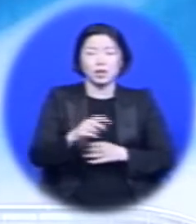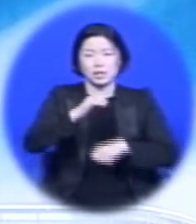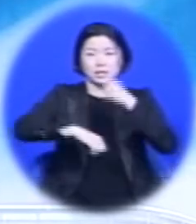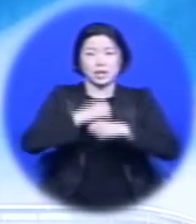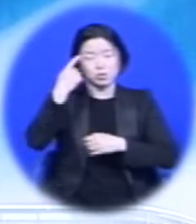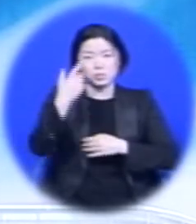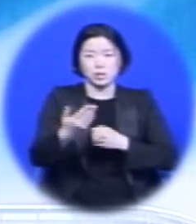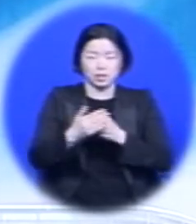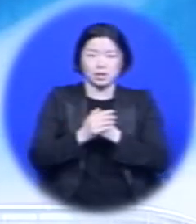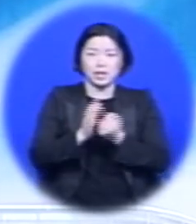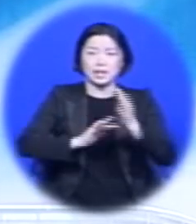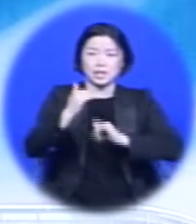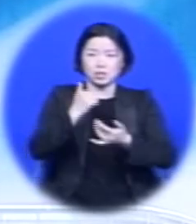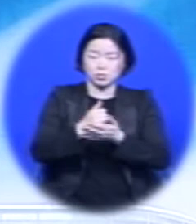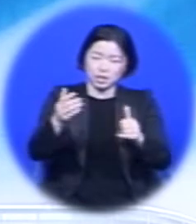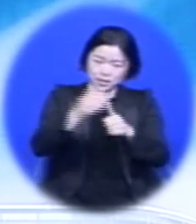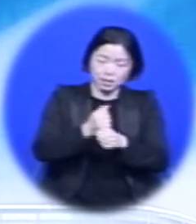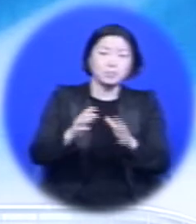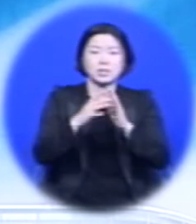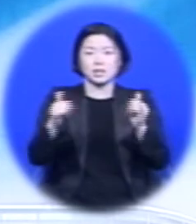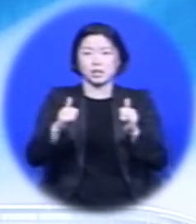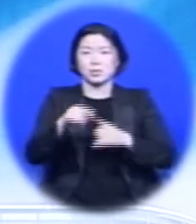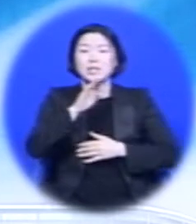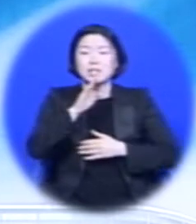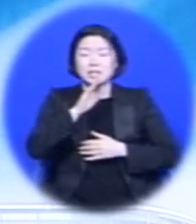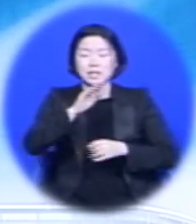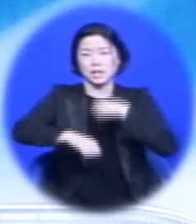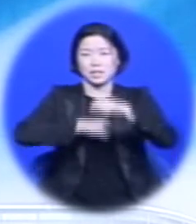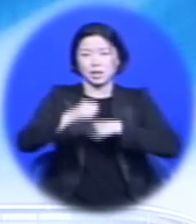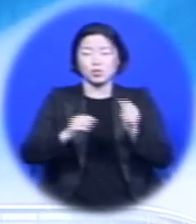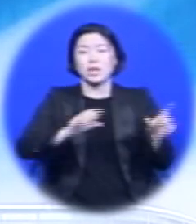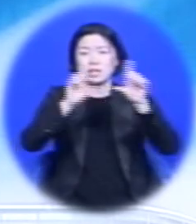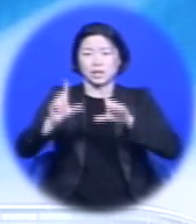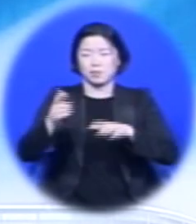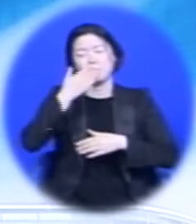예수님에게 얽매인 사람이요, 그 사람이 진짜 자유의 삶을 사는 겁니다.